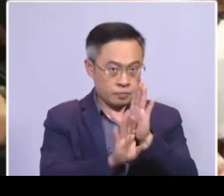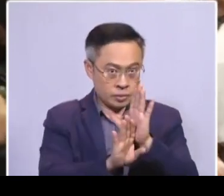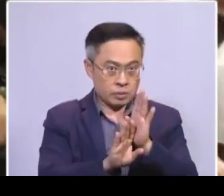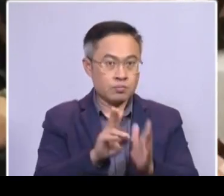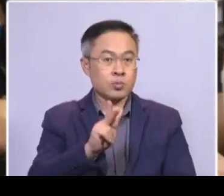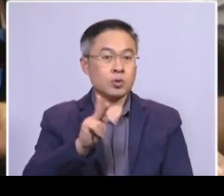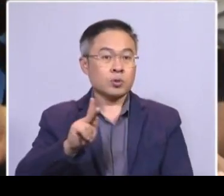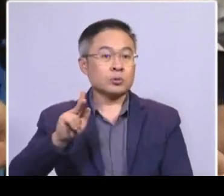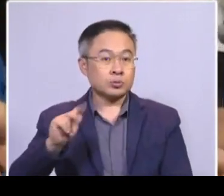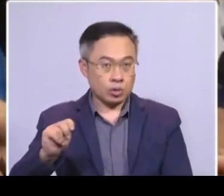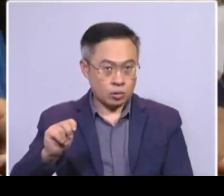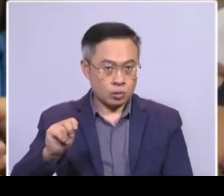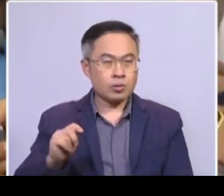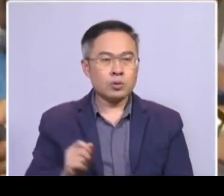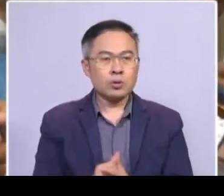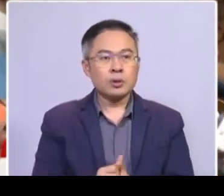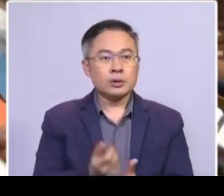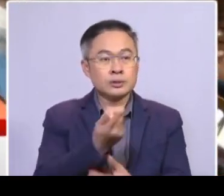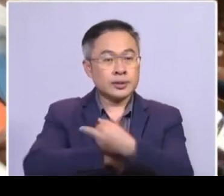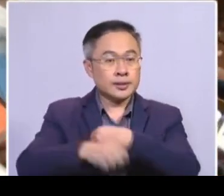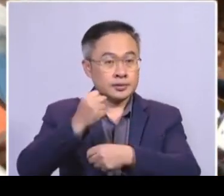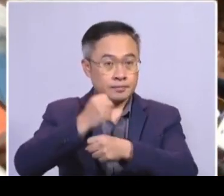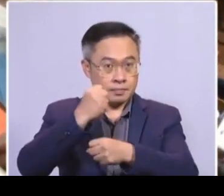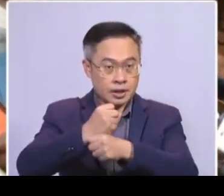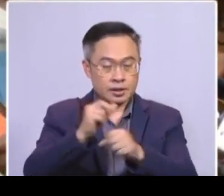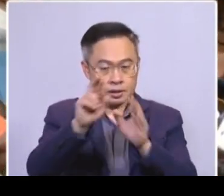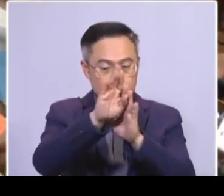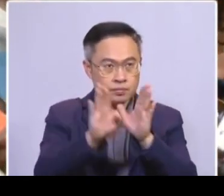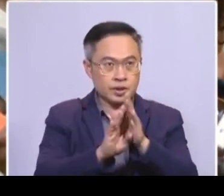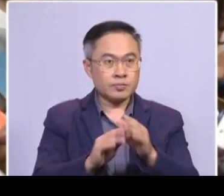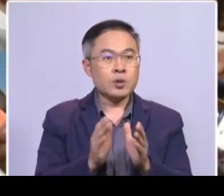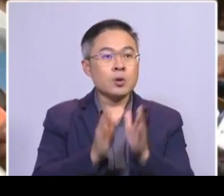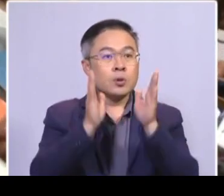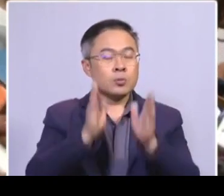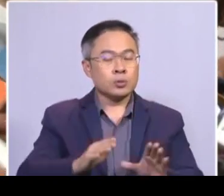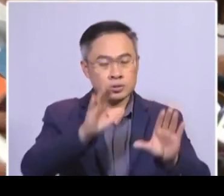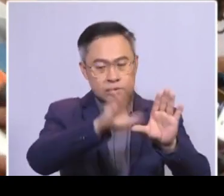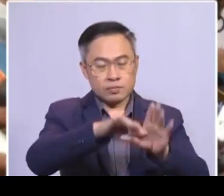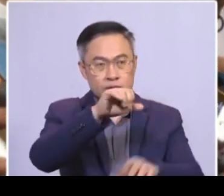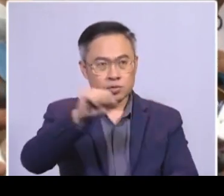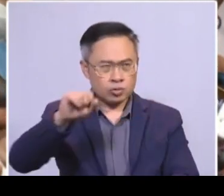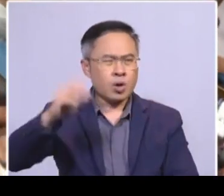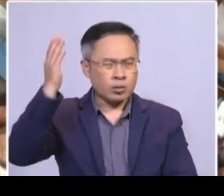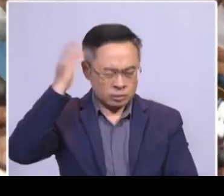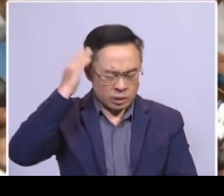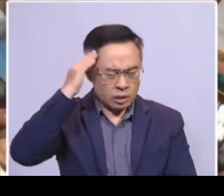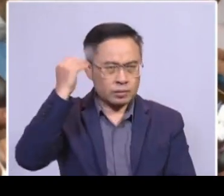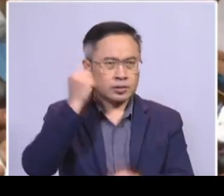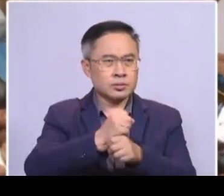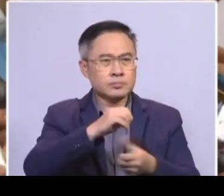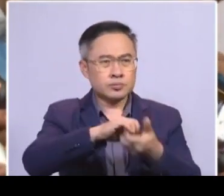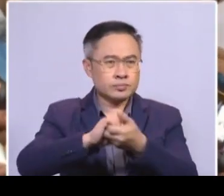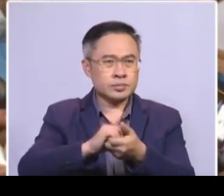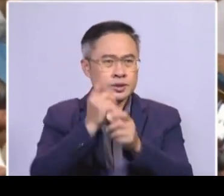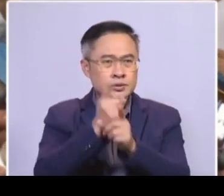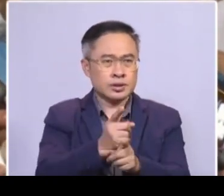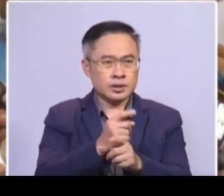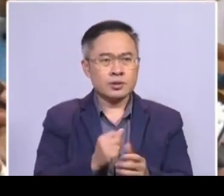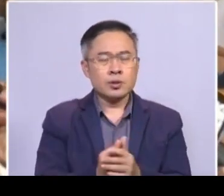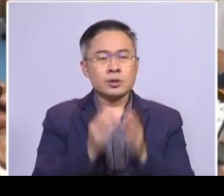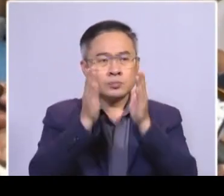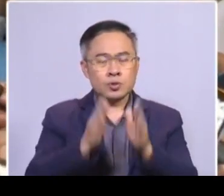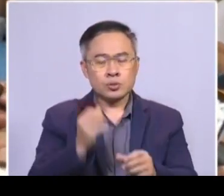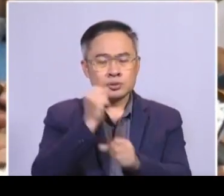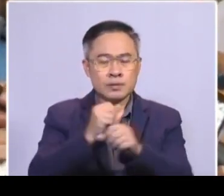มันมีเขียนไว้ชัดเจนนะครับในการปฏิบัติที่ผ่านมาก็ผู้สมัครทั้งหลายก็ทราบแล้วก็ให้ความร่วมมือเป็นอย่างดีนะครับบางครั้งบางท่านติ